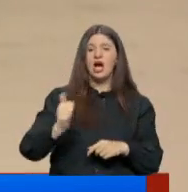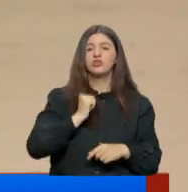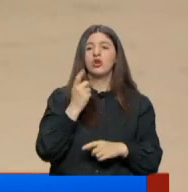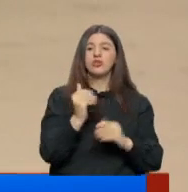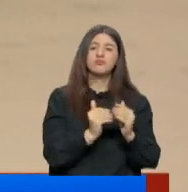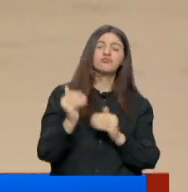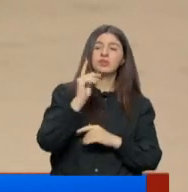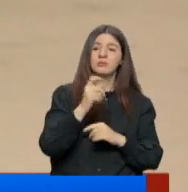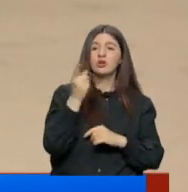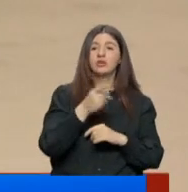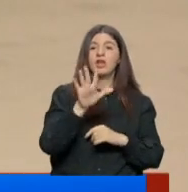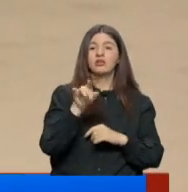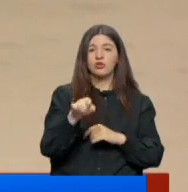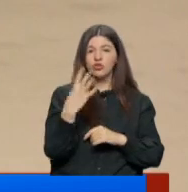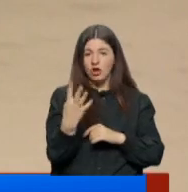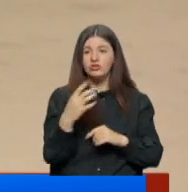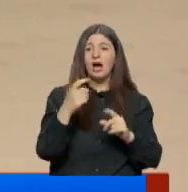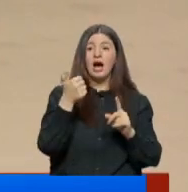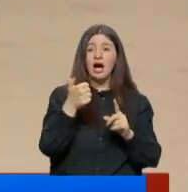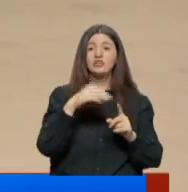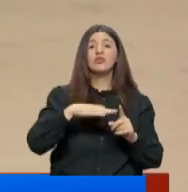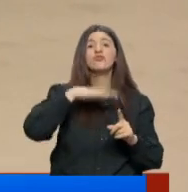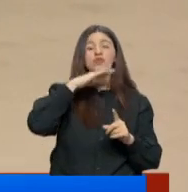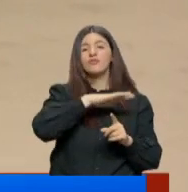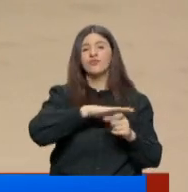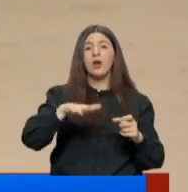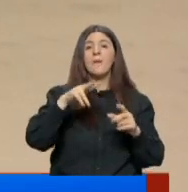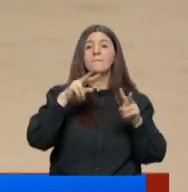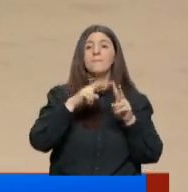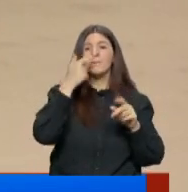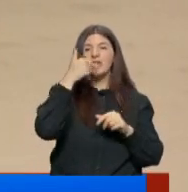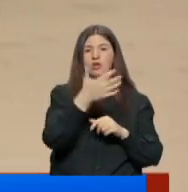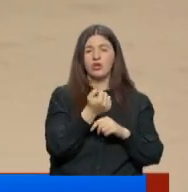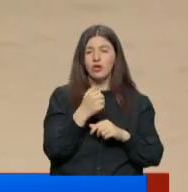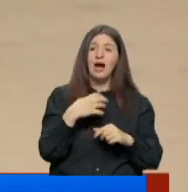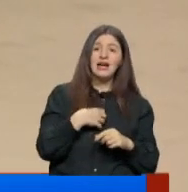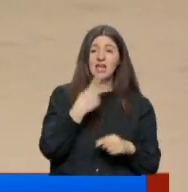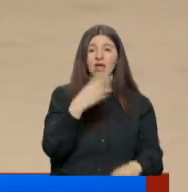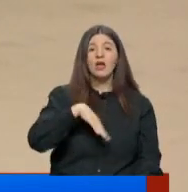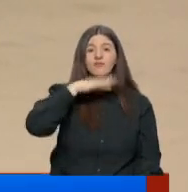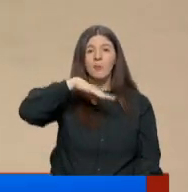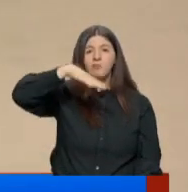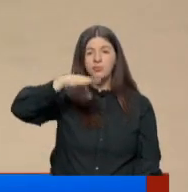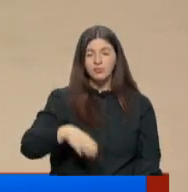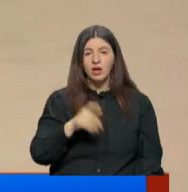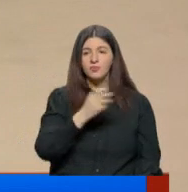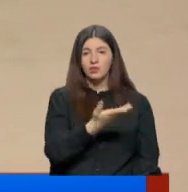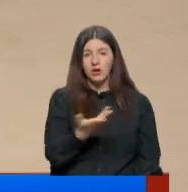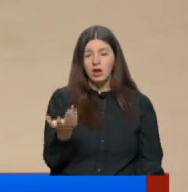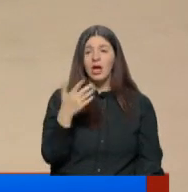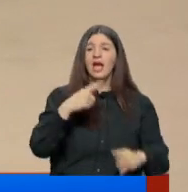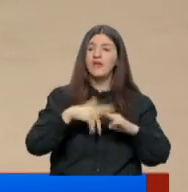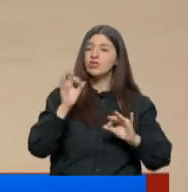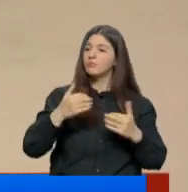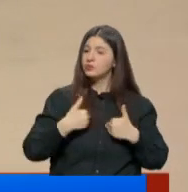ücreti arttırıyoruz %50.4. 6 depo mazot alıyor asgari ücret. Haziranda 2 depoya iniyor. Enflasyon